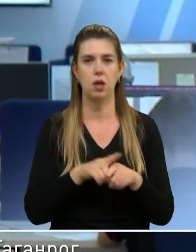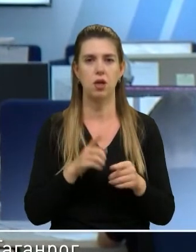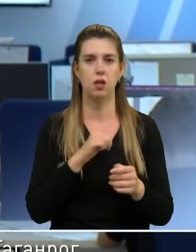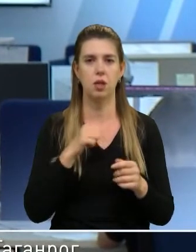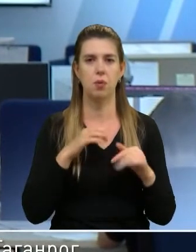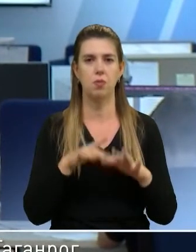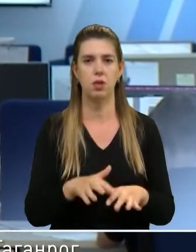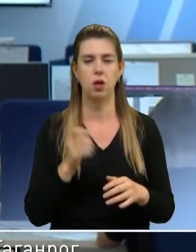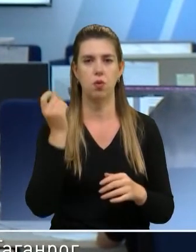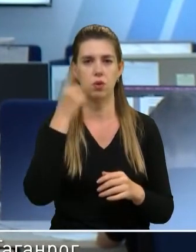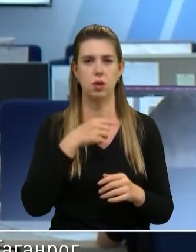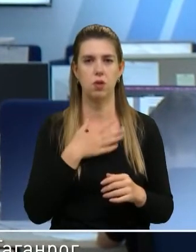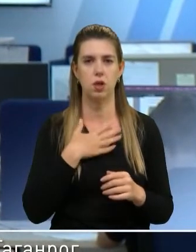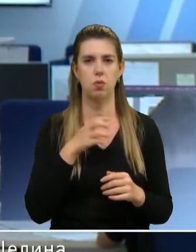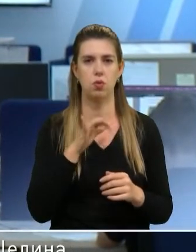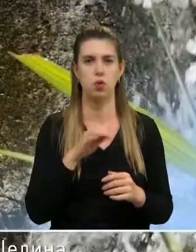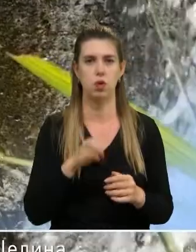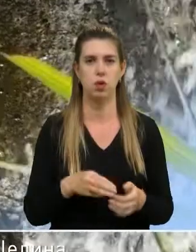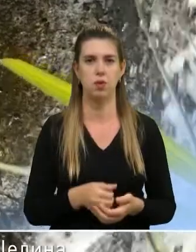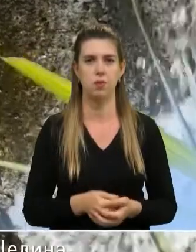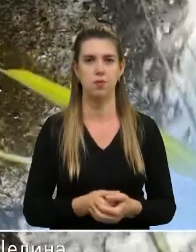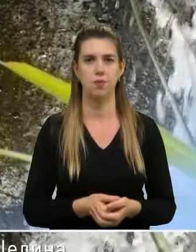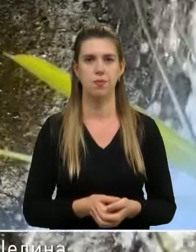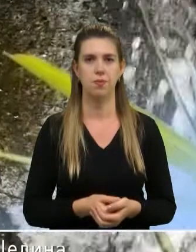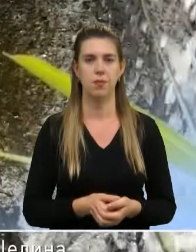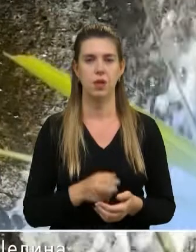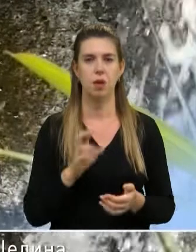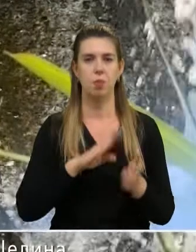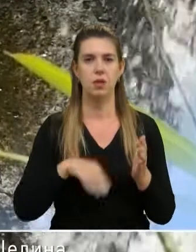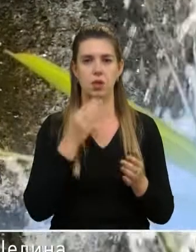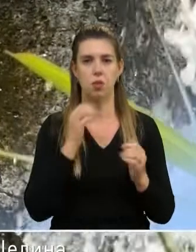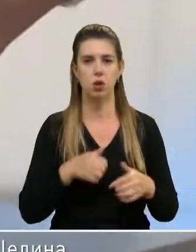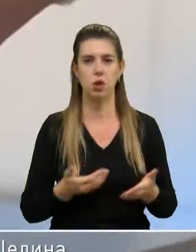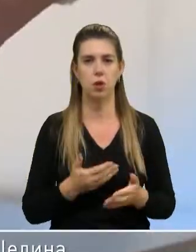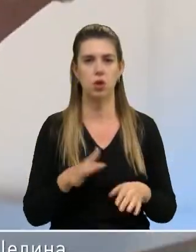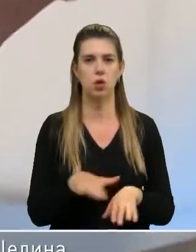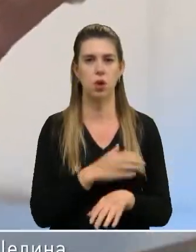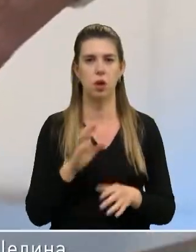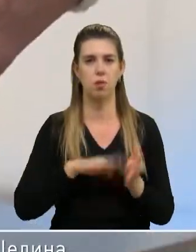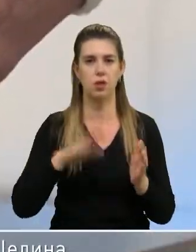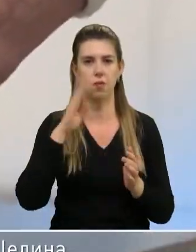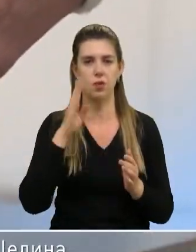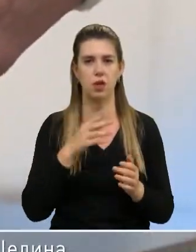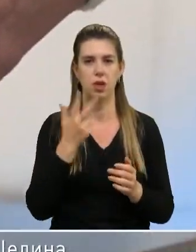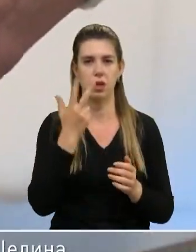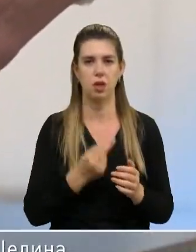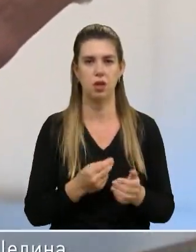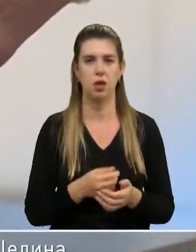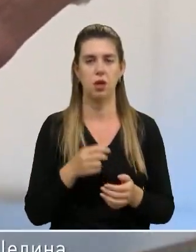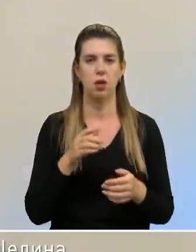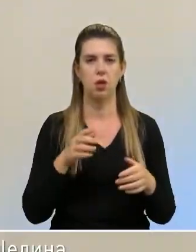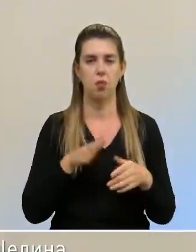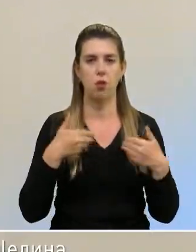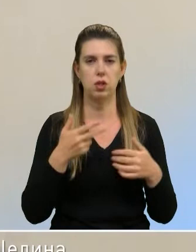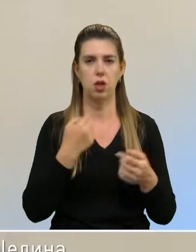самом деле, узнаем в нашем сюжете. Без еды мы можем прожить довольно долго, а без воды всего лишь 3 дня. Польза воды